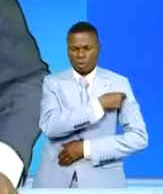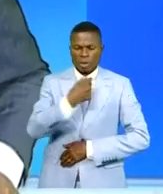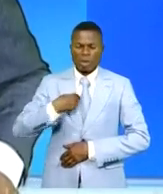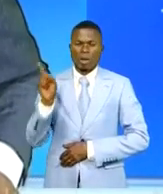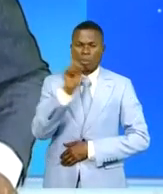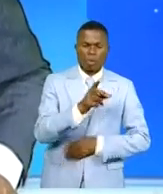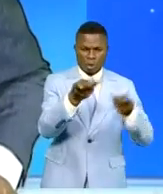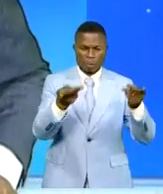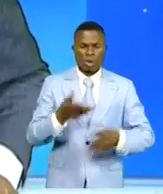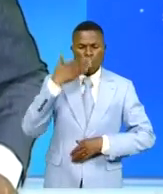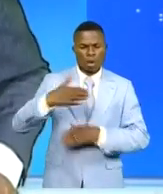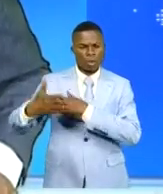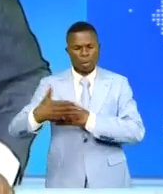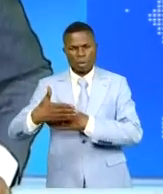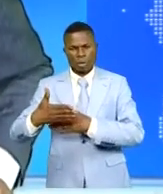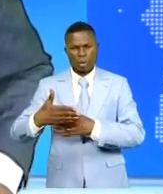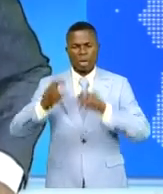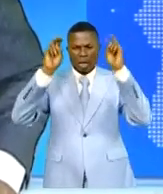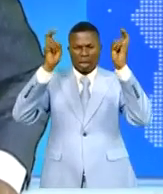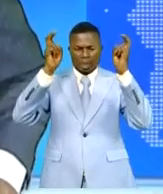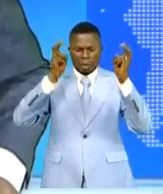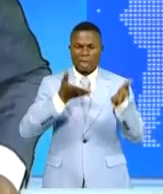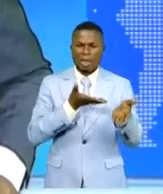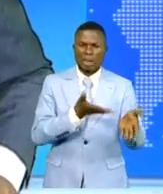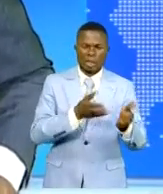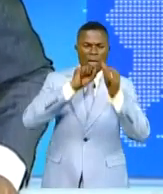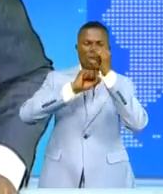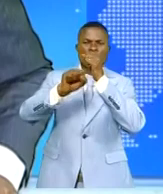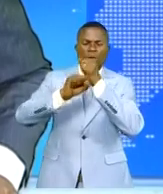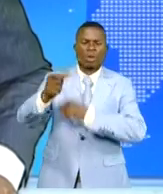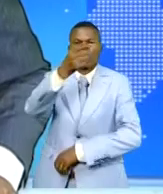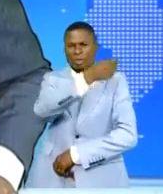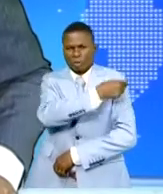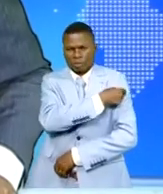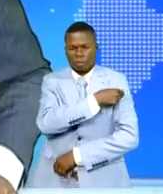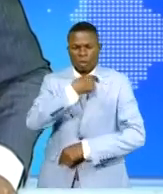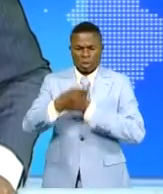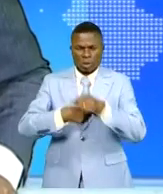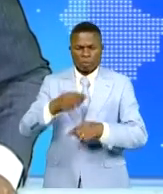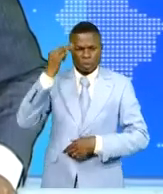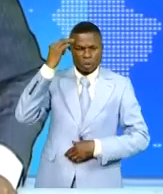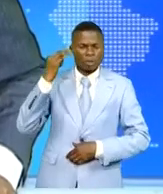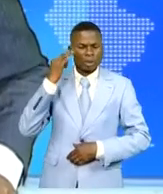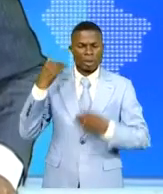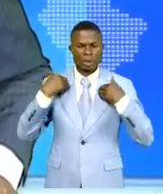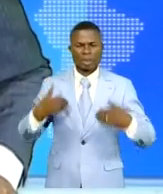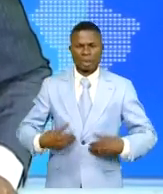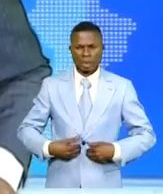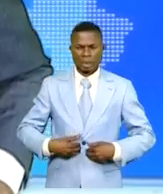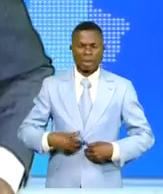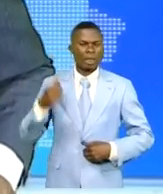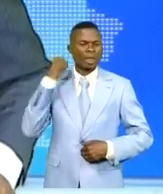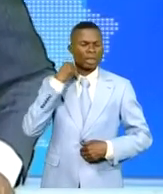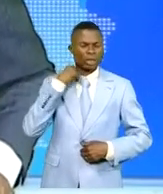les sites le plus proche. C'est le thème qui accompagne cette campagne de vaccination lancée par le ministre de la Santé, le